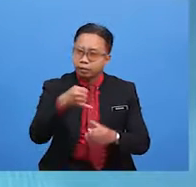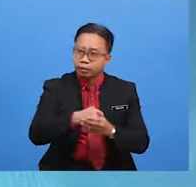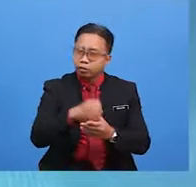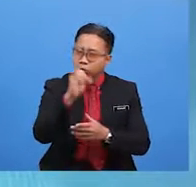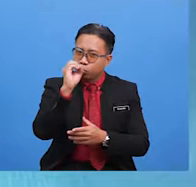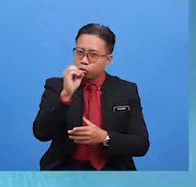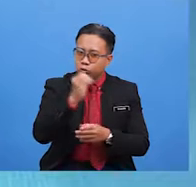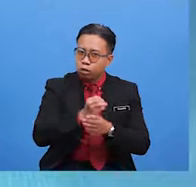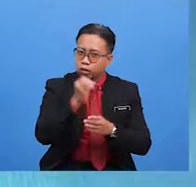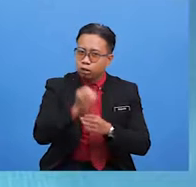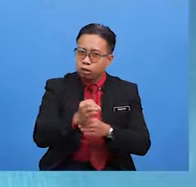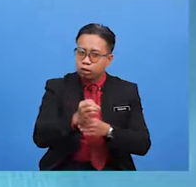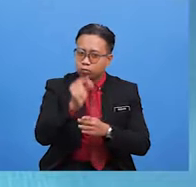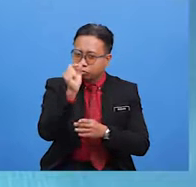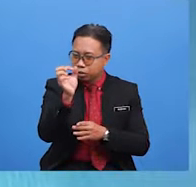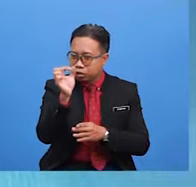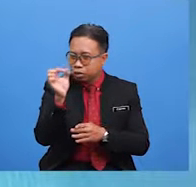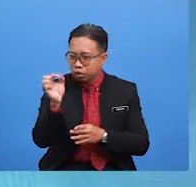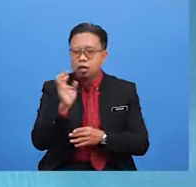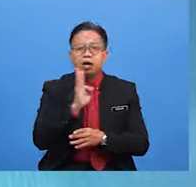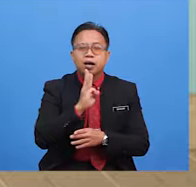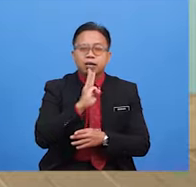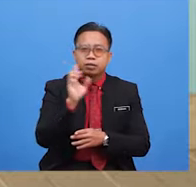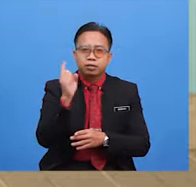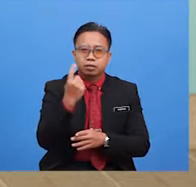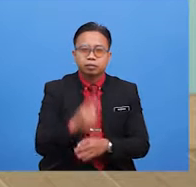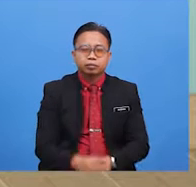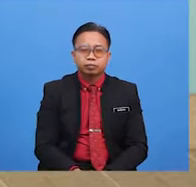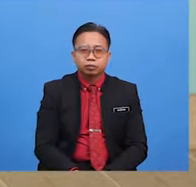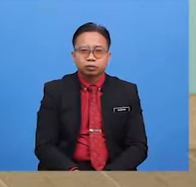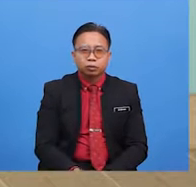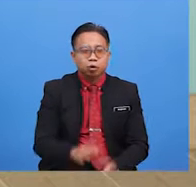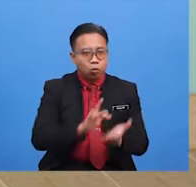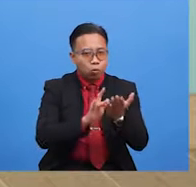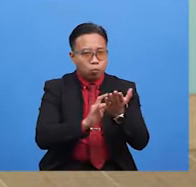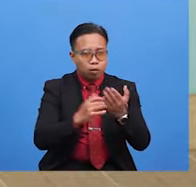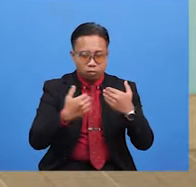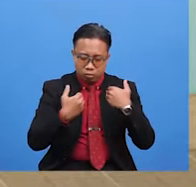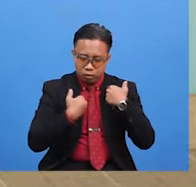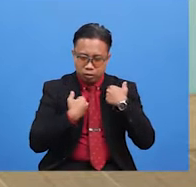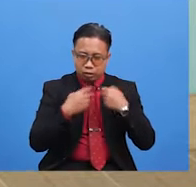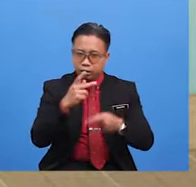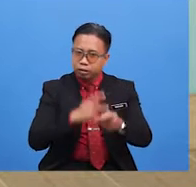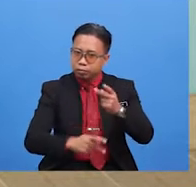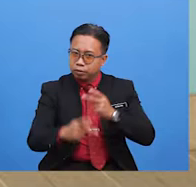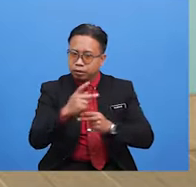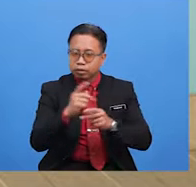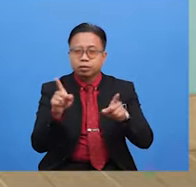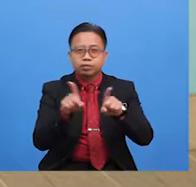kekosongan antara zarah-zarah molekul air sahaja. Ubat masih mempunyai komposisi kimia yang sama